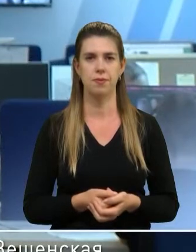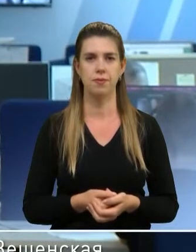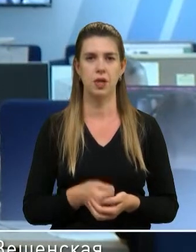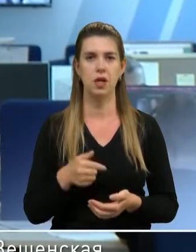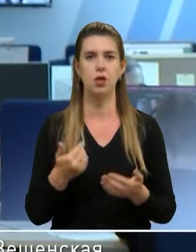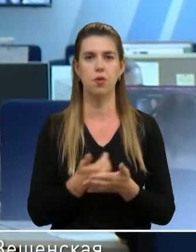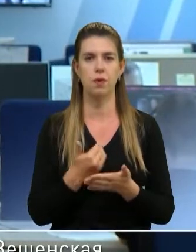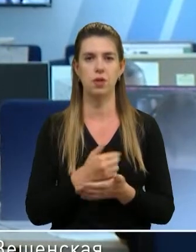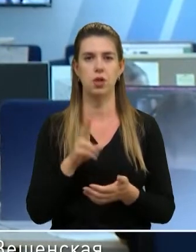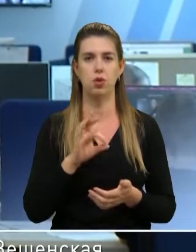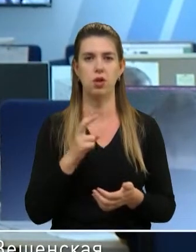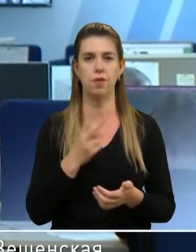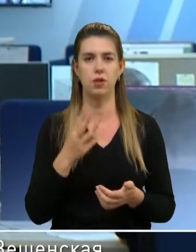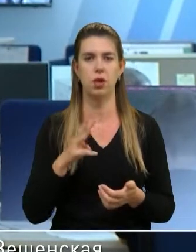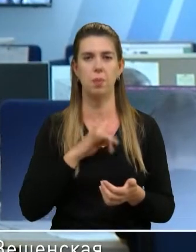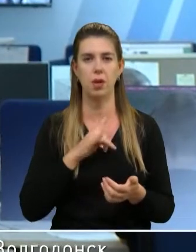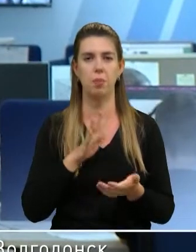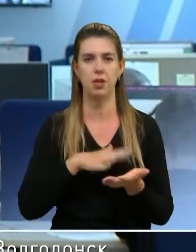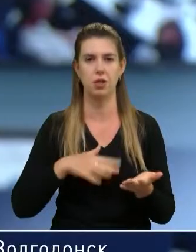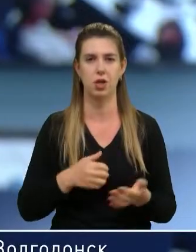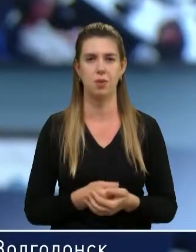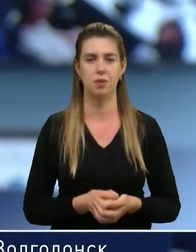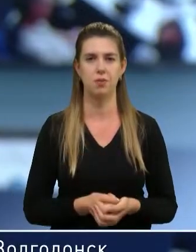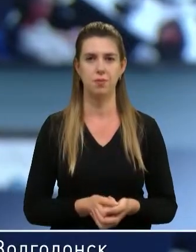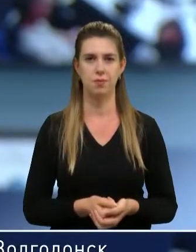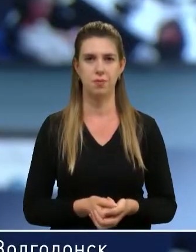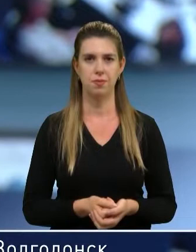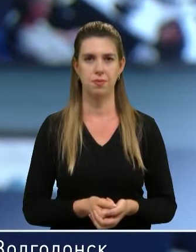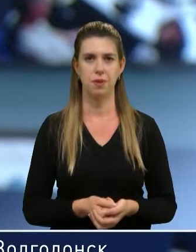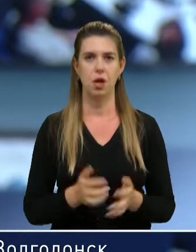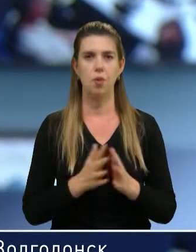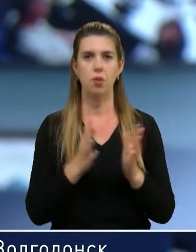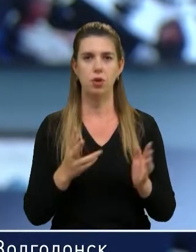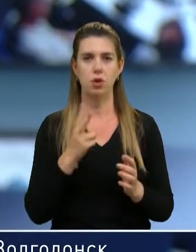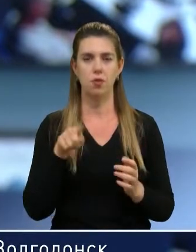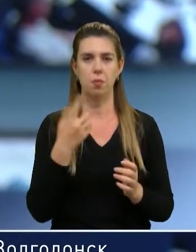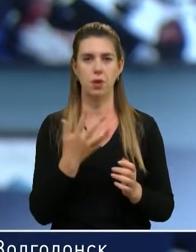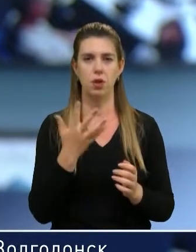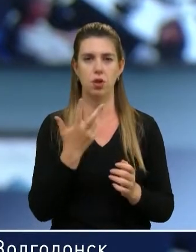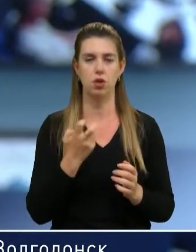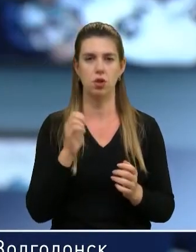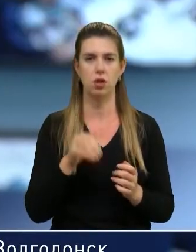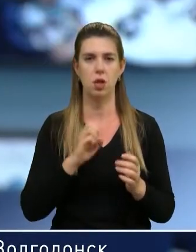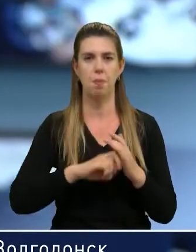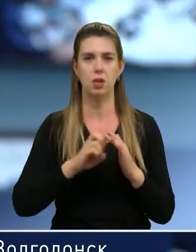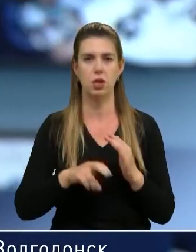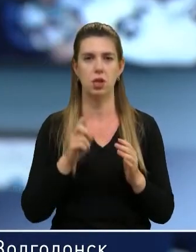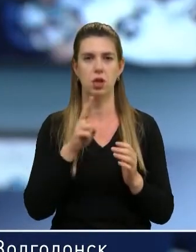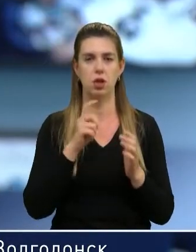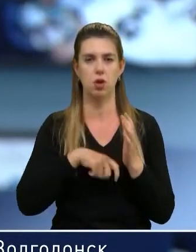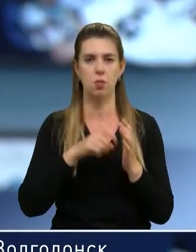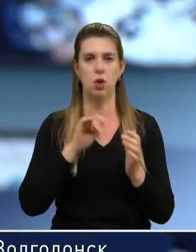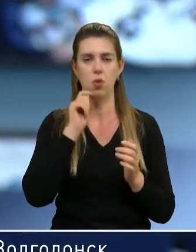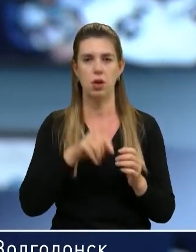Это новости на Дон-24. Мы продолжаем. Больше 2 300 000 беженцев из Донбасса и